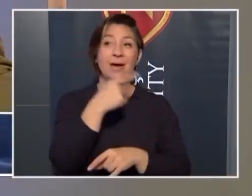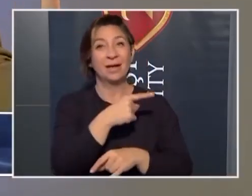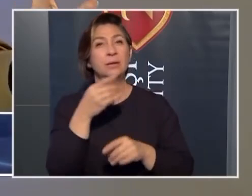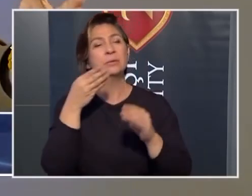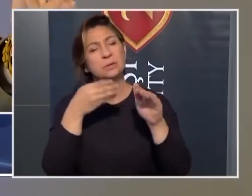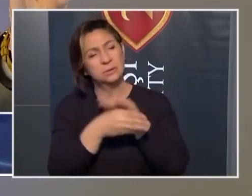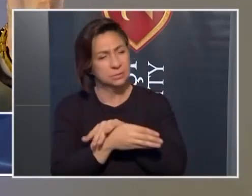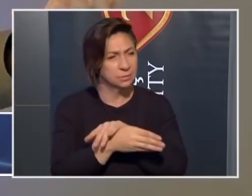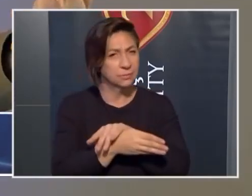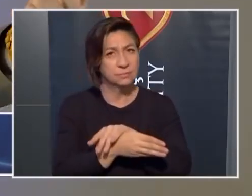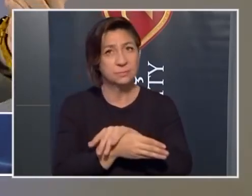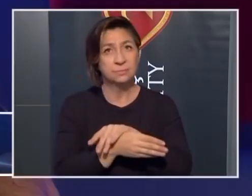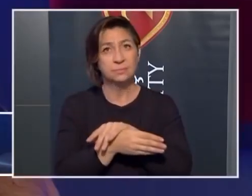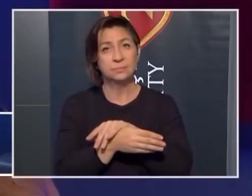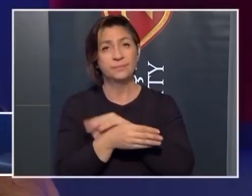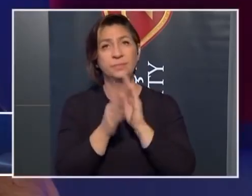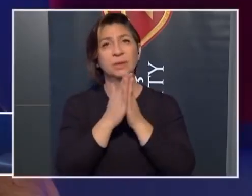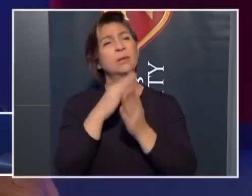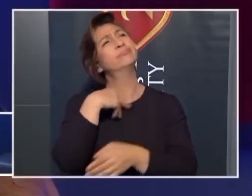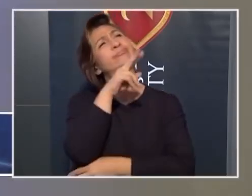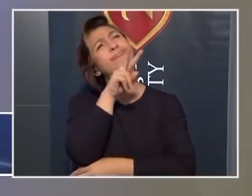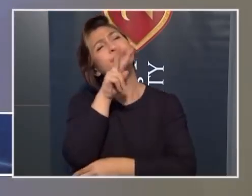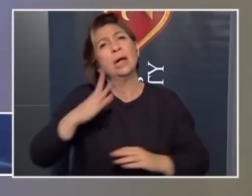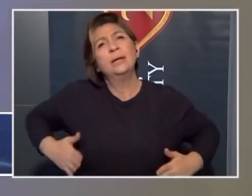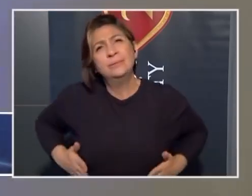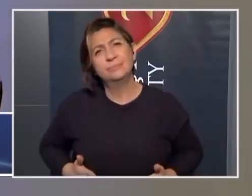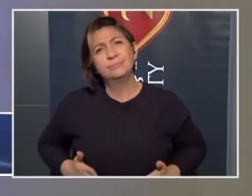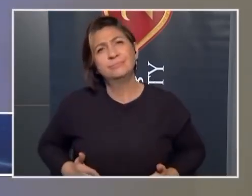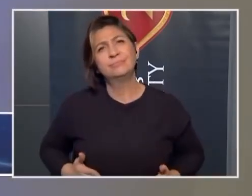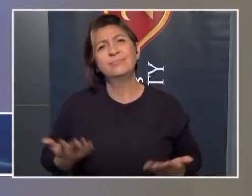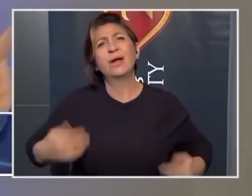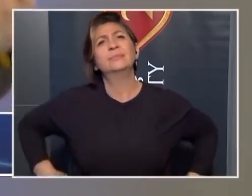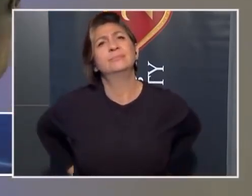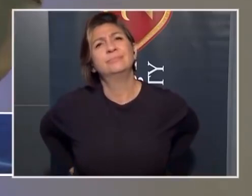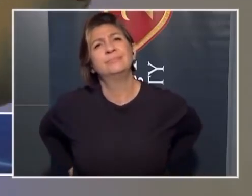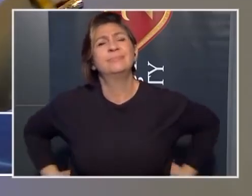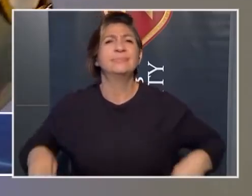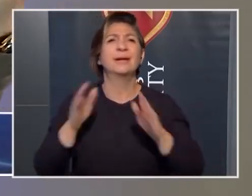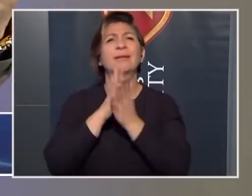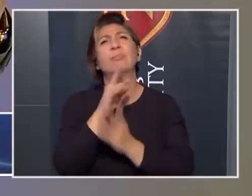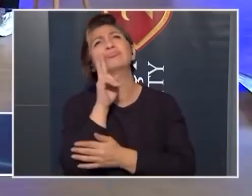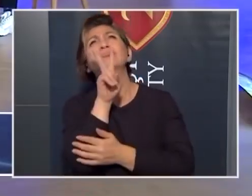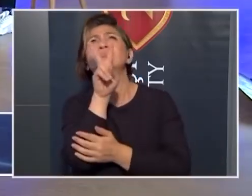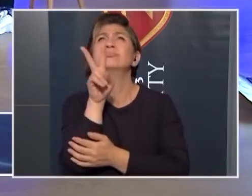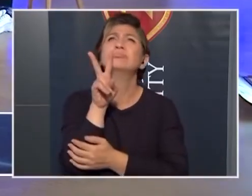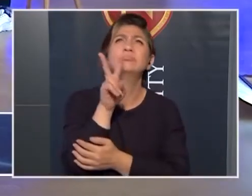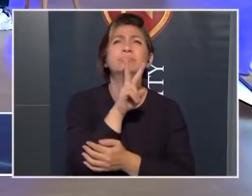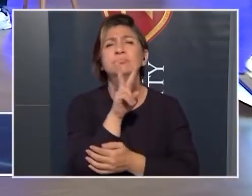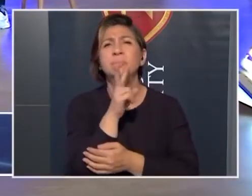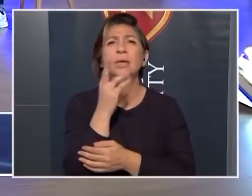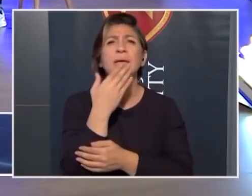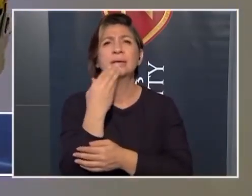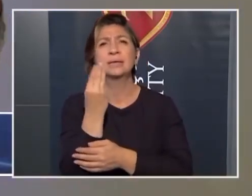filan girdik. Ve kitaplara bakıyorum. Ellerim cebimde ya da ellerim arkamda böyle kitaplara bakıyorum filan. Genç